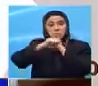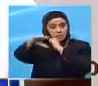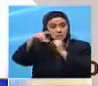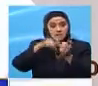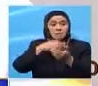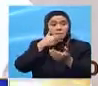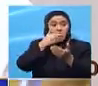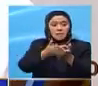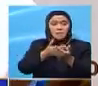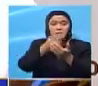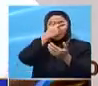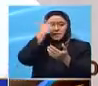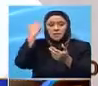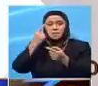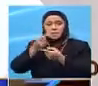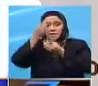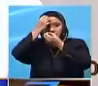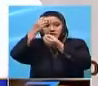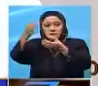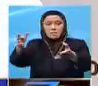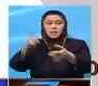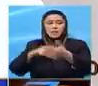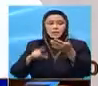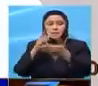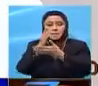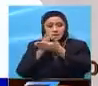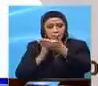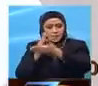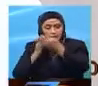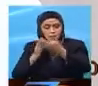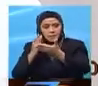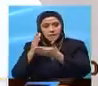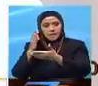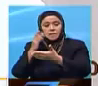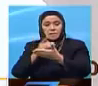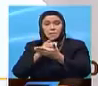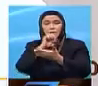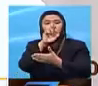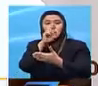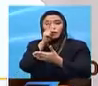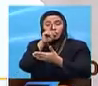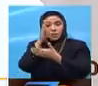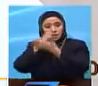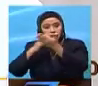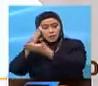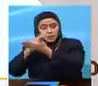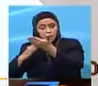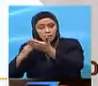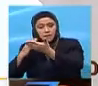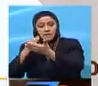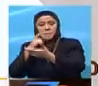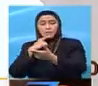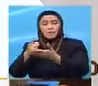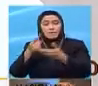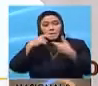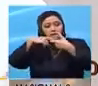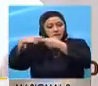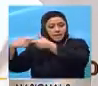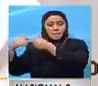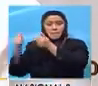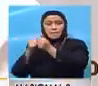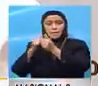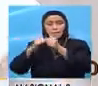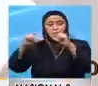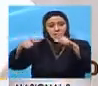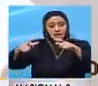dipanggil suku-suku separuh. Suku-suku separuh, very catchy kerana it relates to the plate yang ada di depan di mana